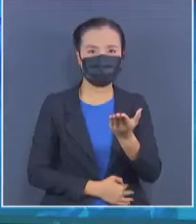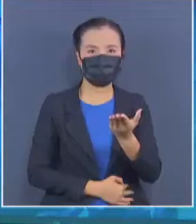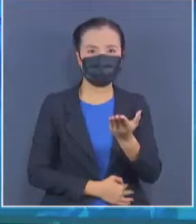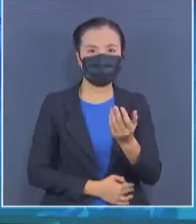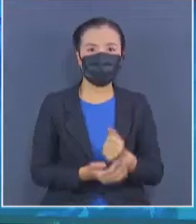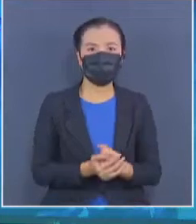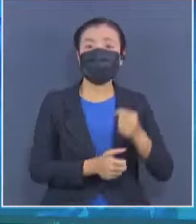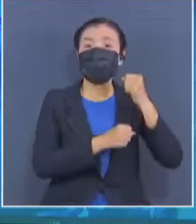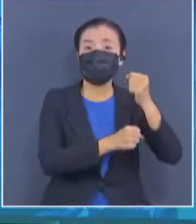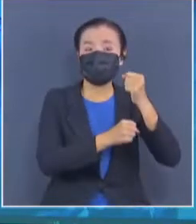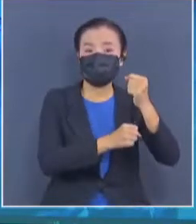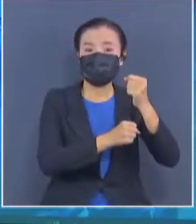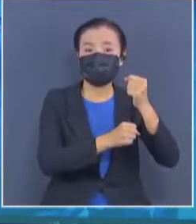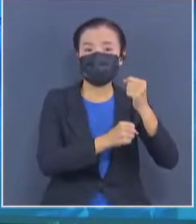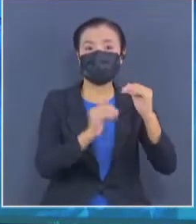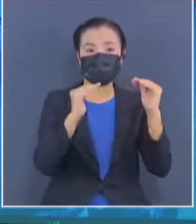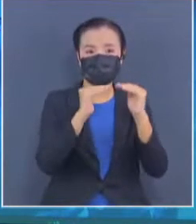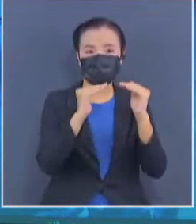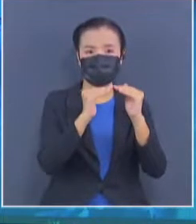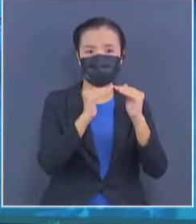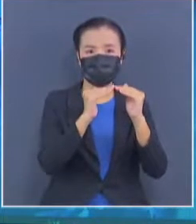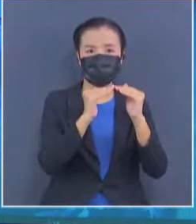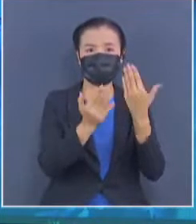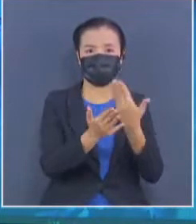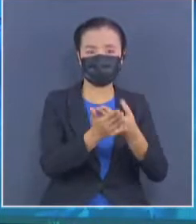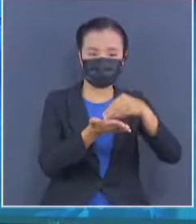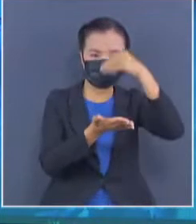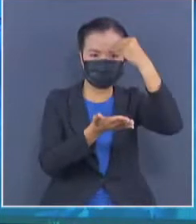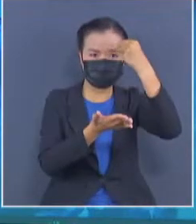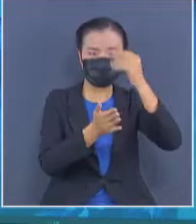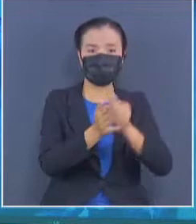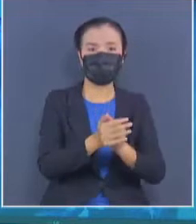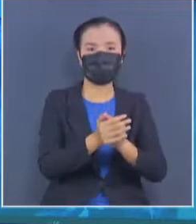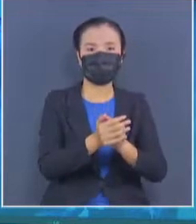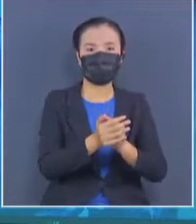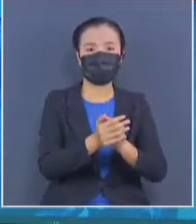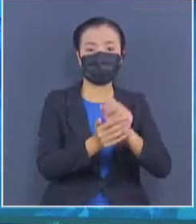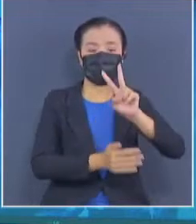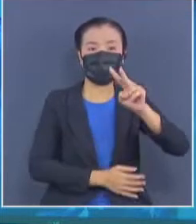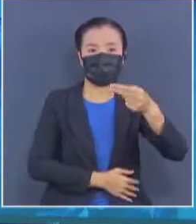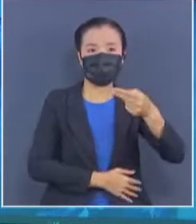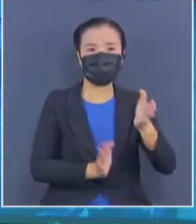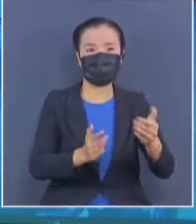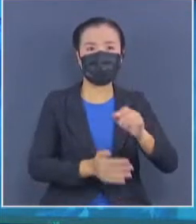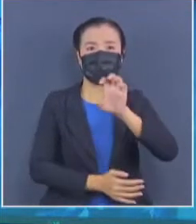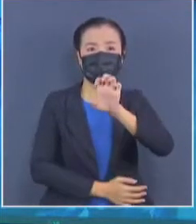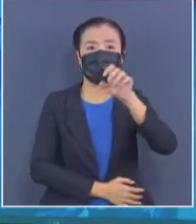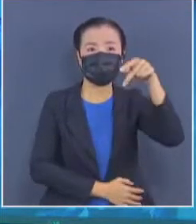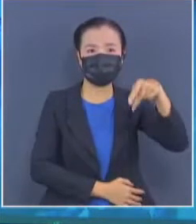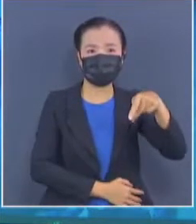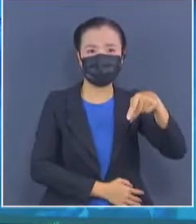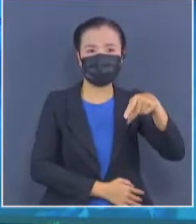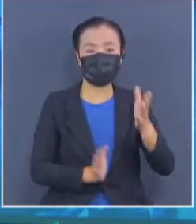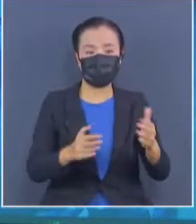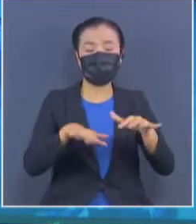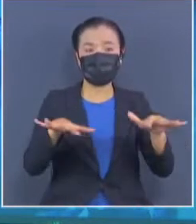และเรียบร้องประท้วงขอความเป็นธรรมกับการจ่ายค่าเทอมเกือบ 20,000บาทนะครับเป็นนักเรียนห้อง EPด้วยนักเรียนห้อง